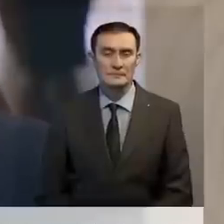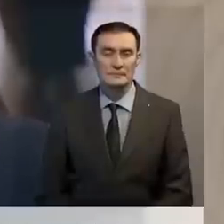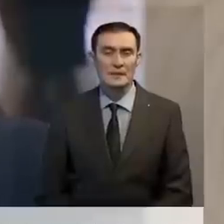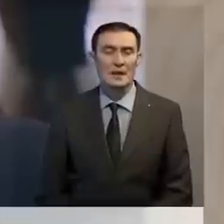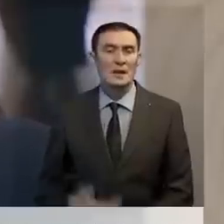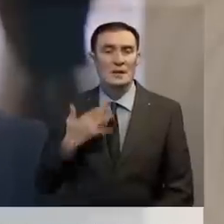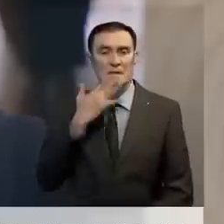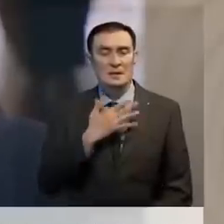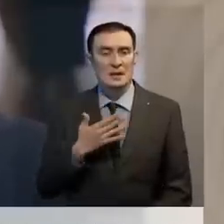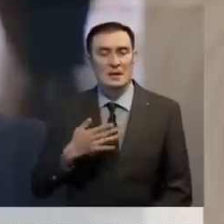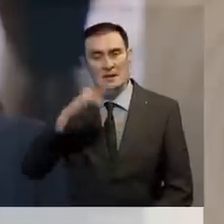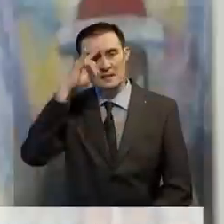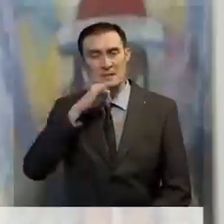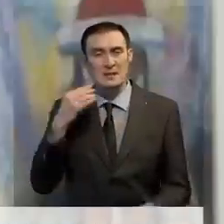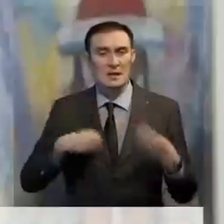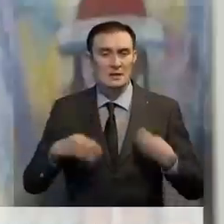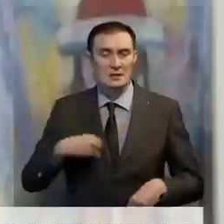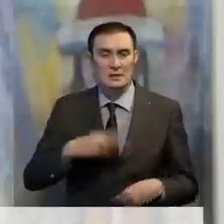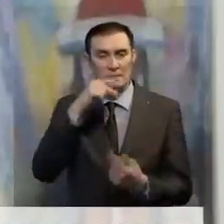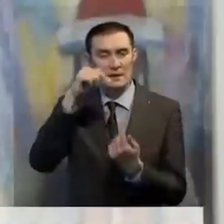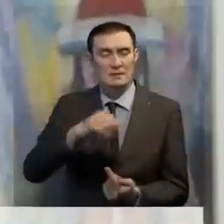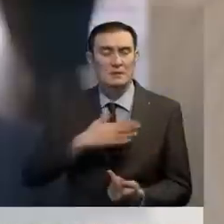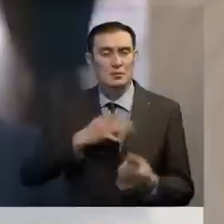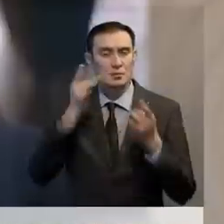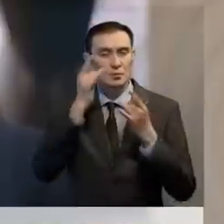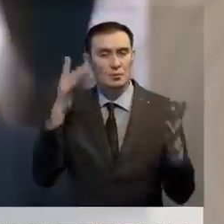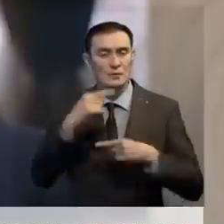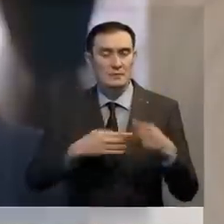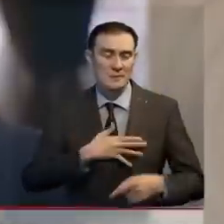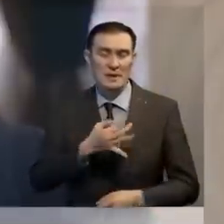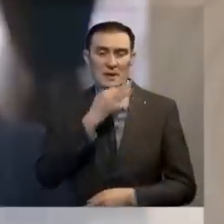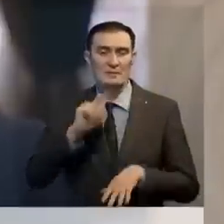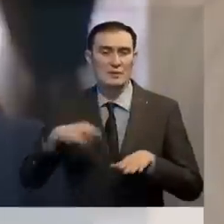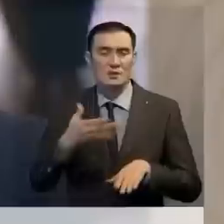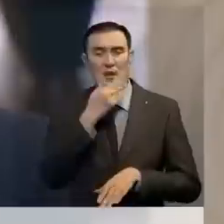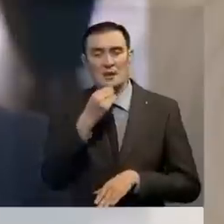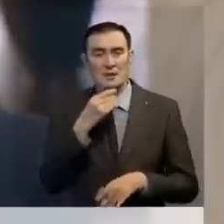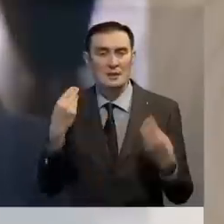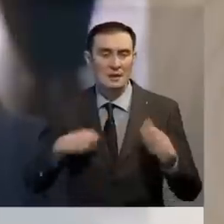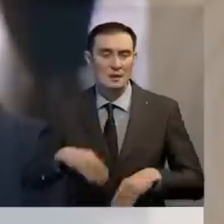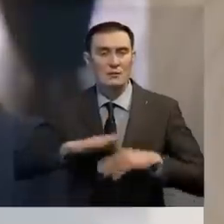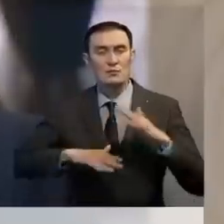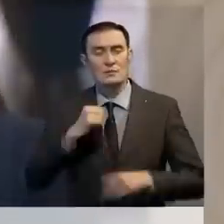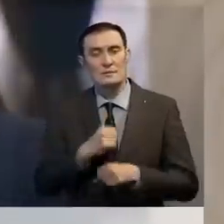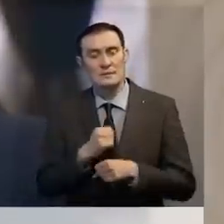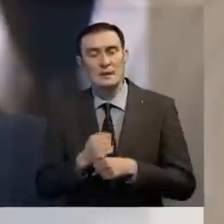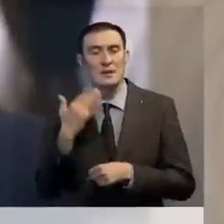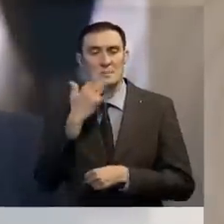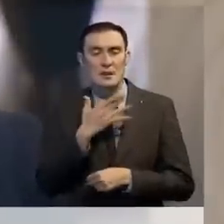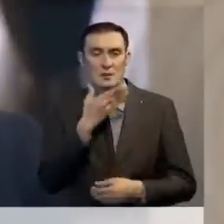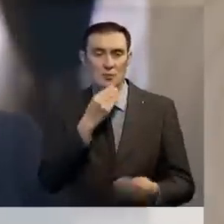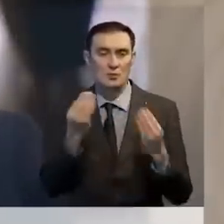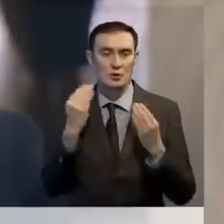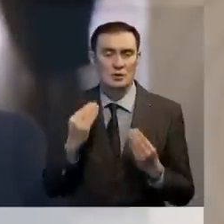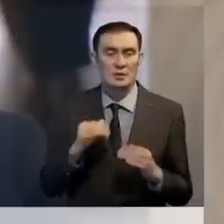Национальная казахская одежда отражает культуру и традиции нашего народа. Мне нравится шить колоритные наряды, вручную создавать национальные украшения